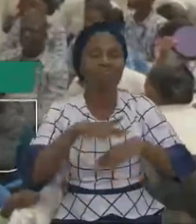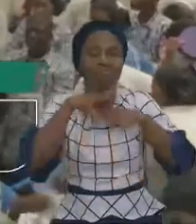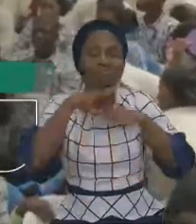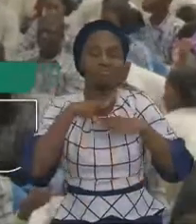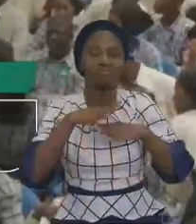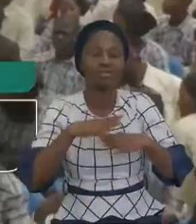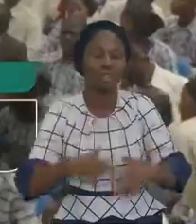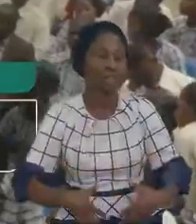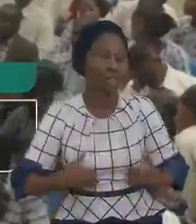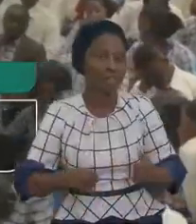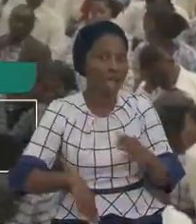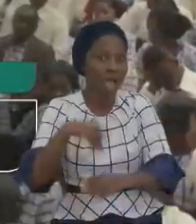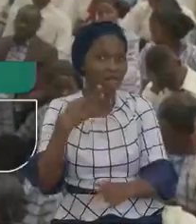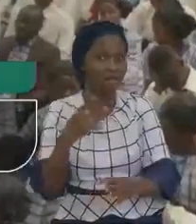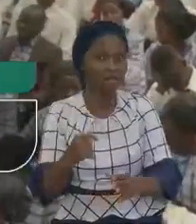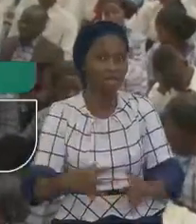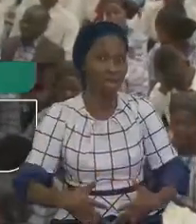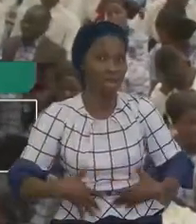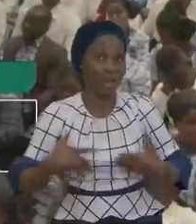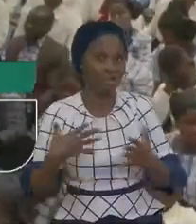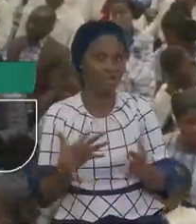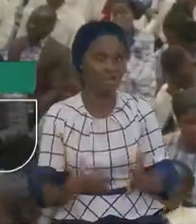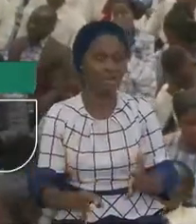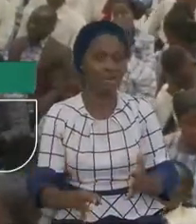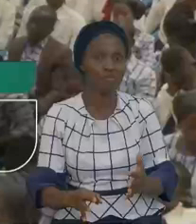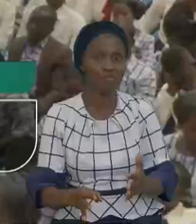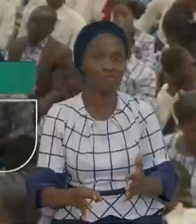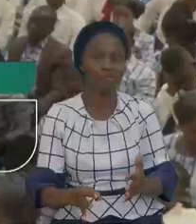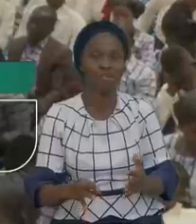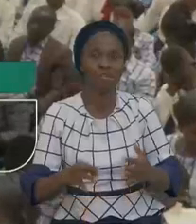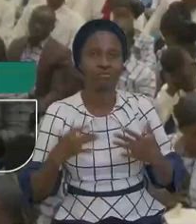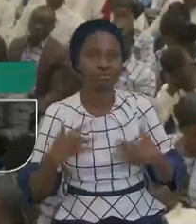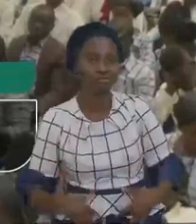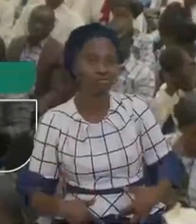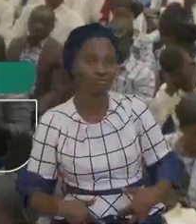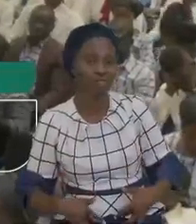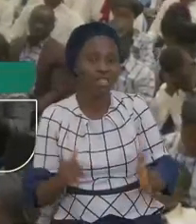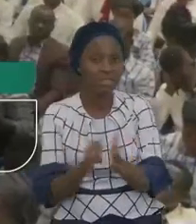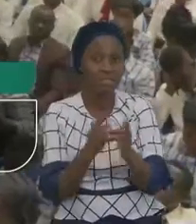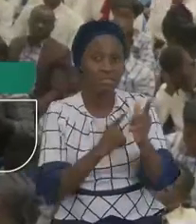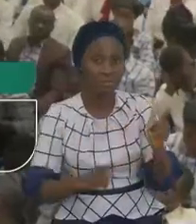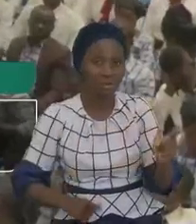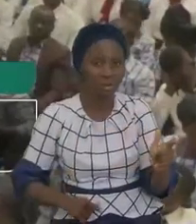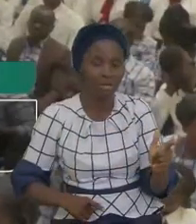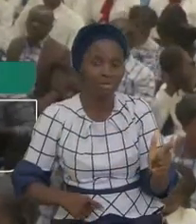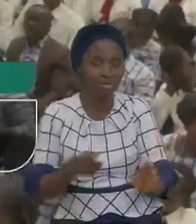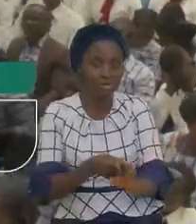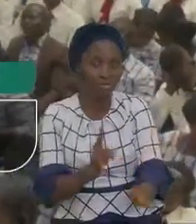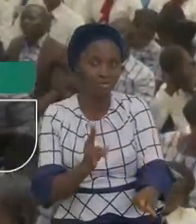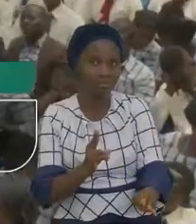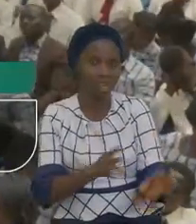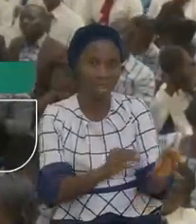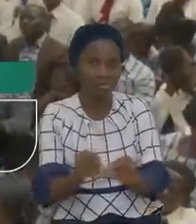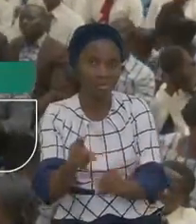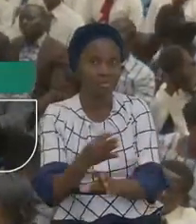dépitude. Et Dieu te relève. Il t'affranchit par le salut. Il